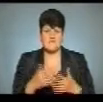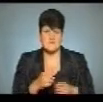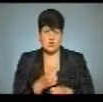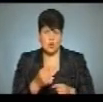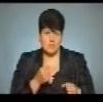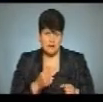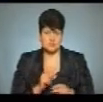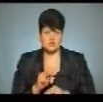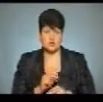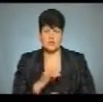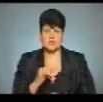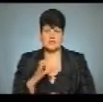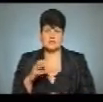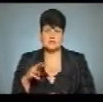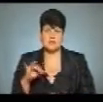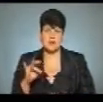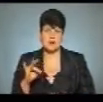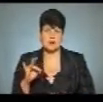Смирнов. Вкручуємо.